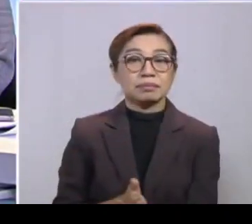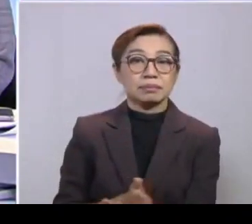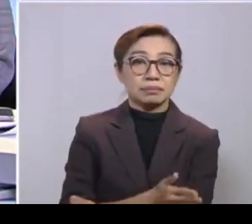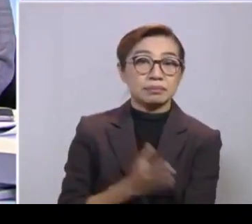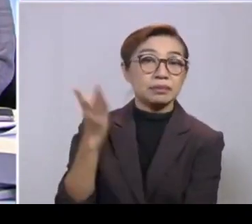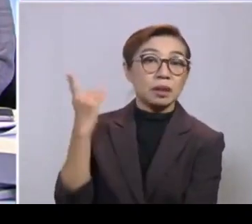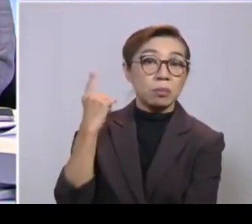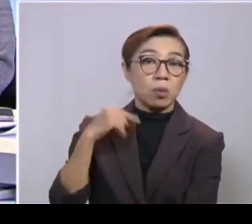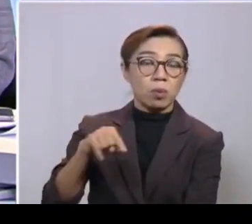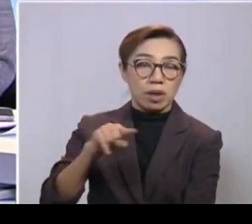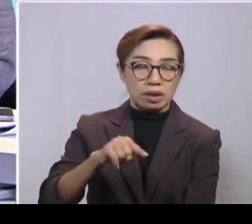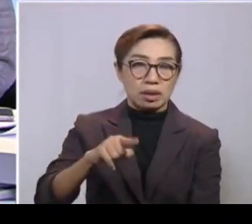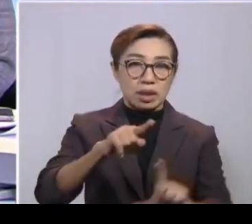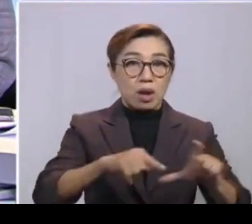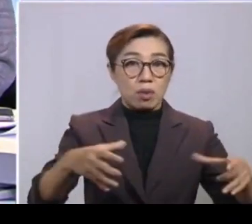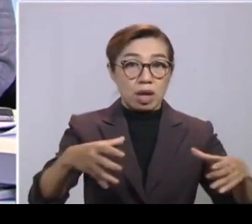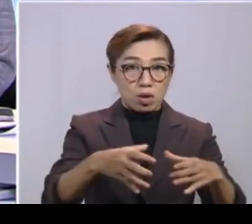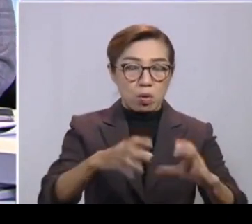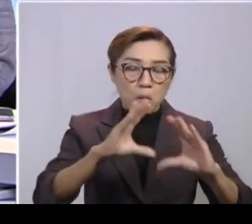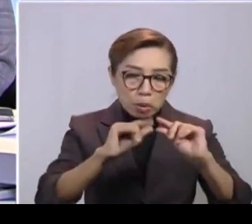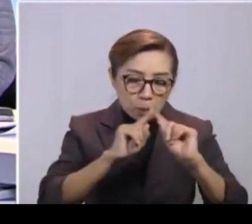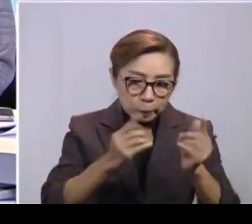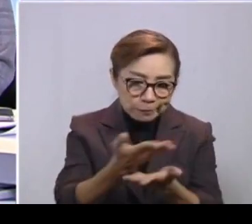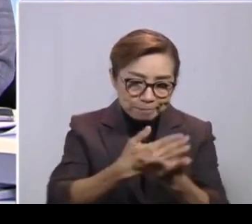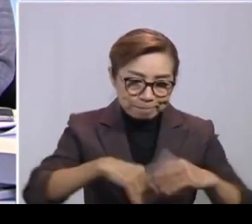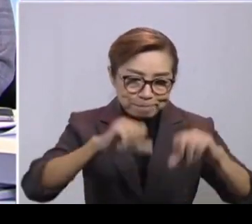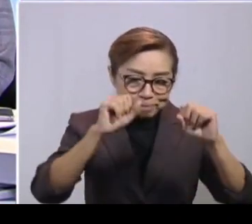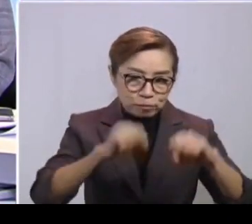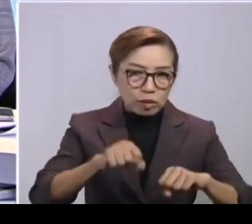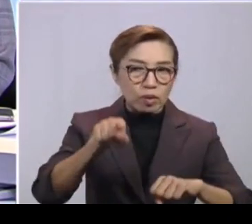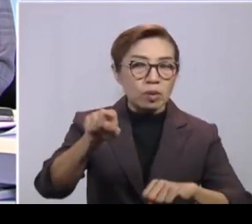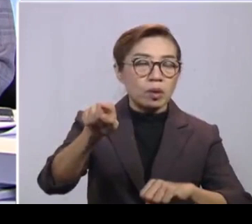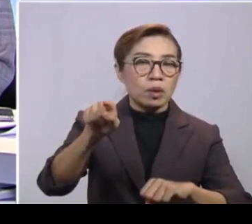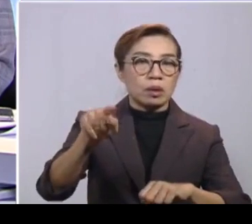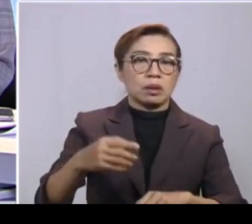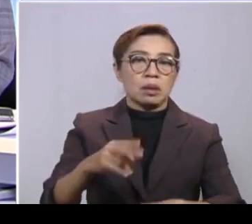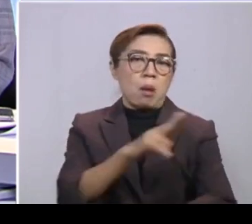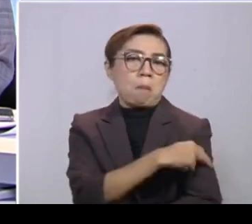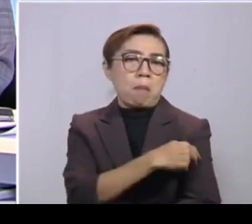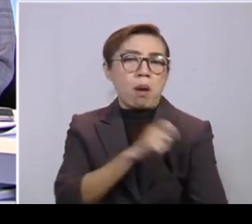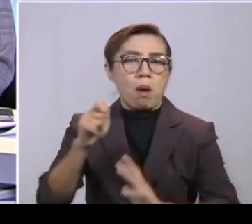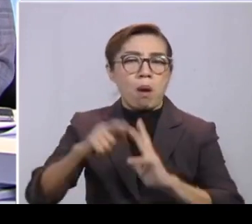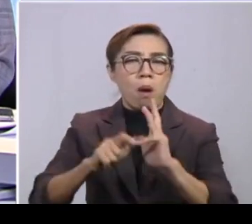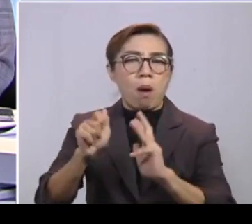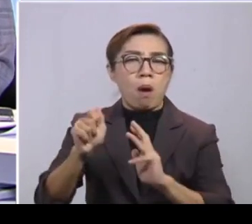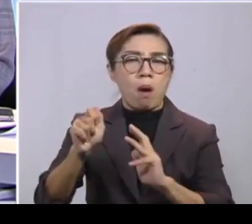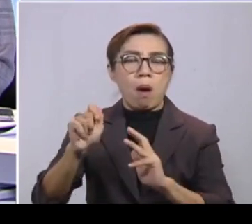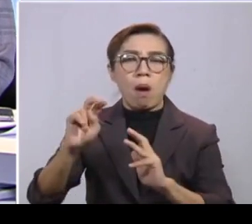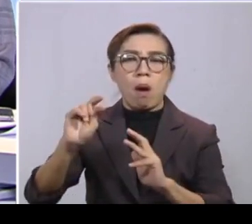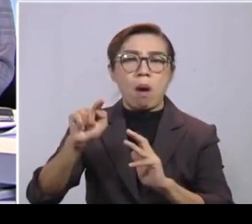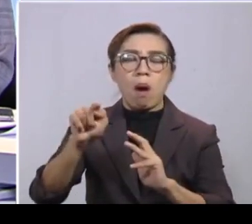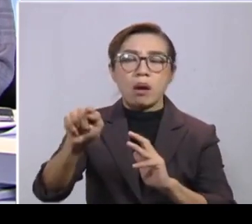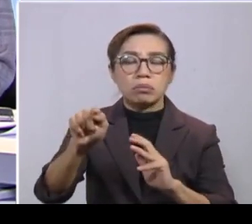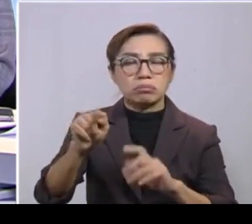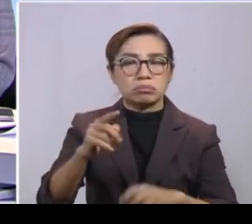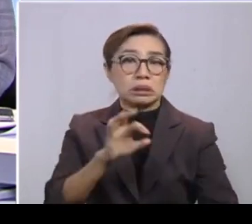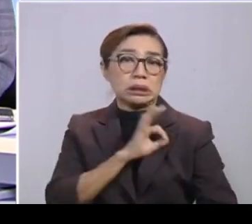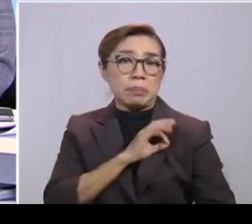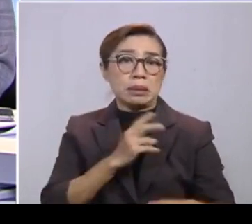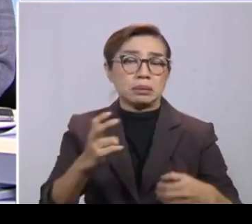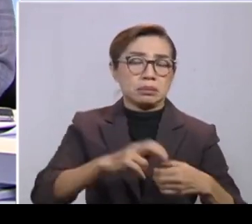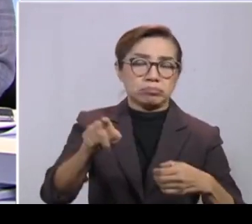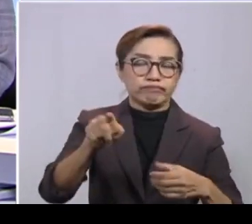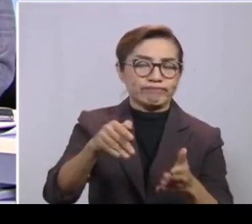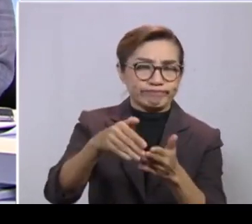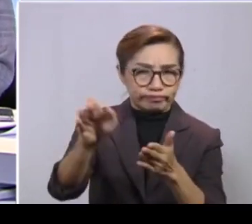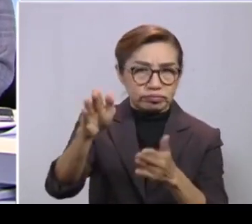เมื่อวานนี้นะคะที่ประชุมพรรคก้าวไกลเขาก็มีมติกกันในการขับหมออ๋องปฏิวัตออกจากสมาชิกพรรคก้าวไกลเนื่องจากว่าหมออ๋องยืนยัน